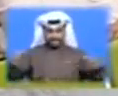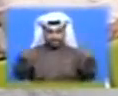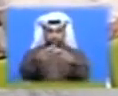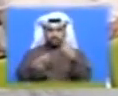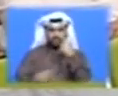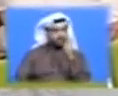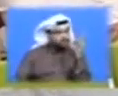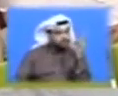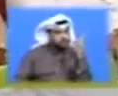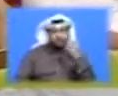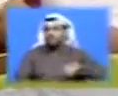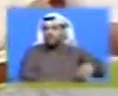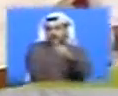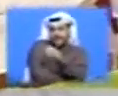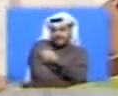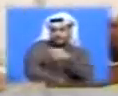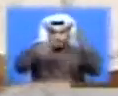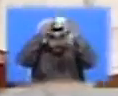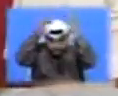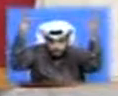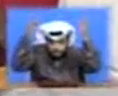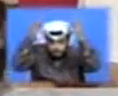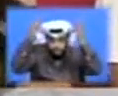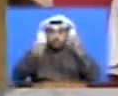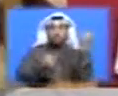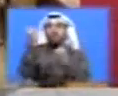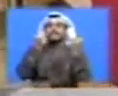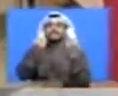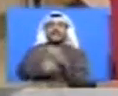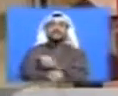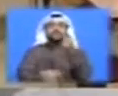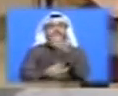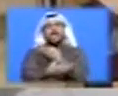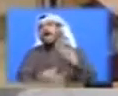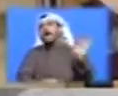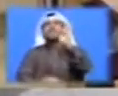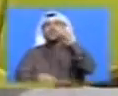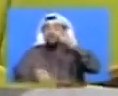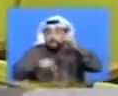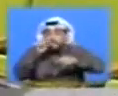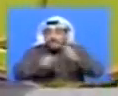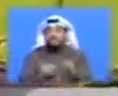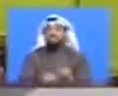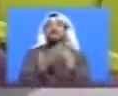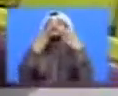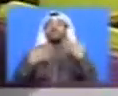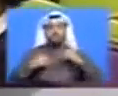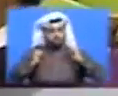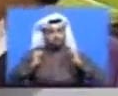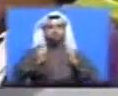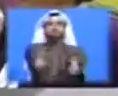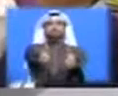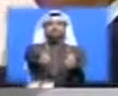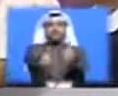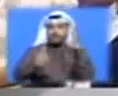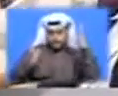الطبية لكل من الهيئات التمريضية ورجال الإسعاف والأطباء لمواجهة أي حوادث طارئة في هذا الشأن